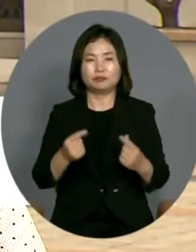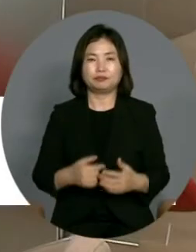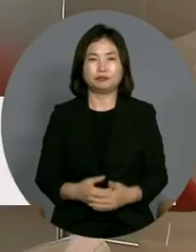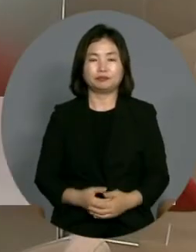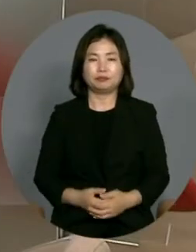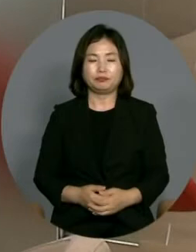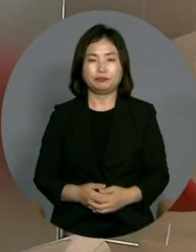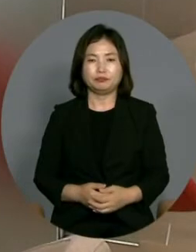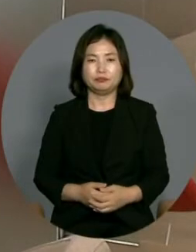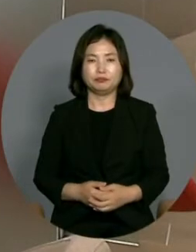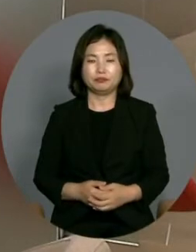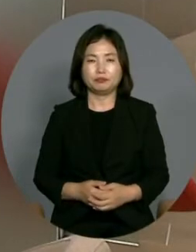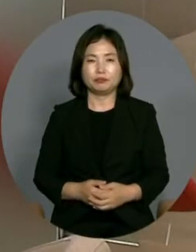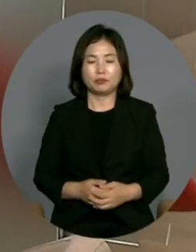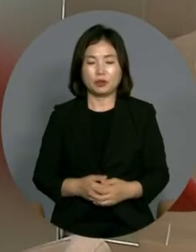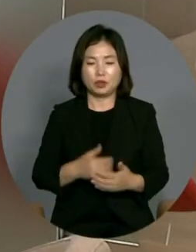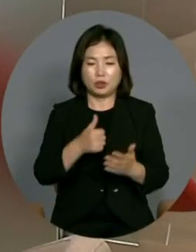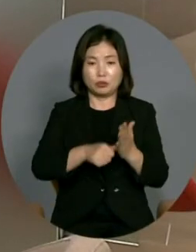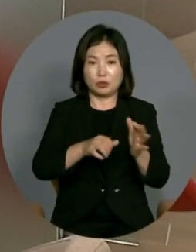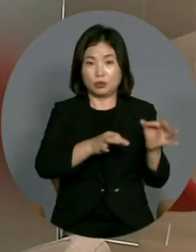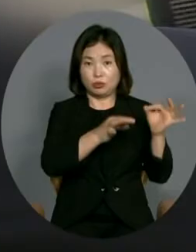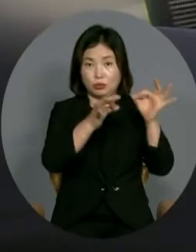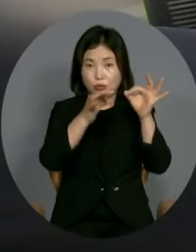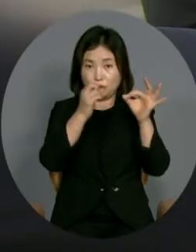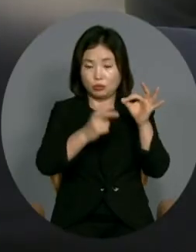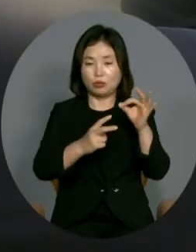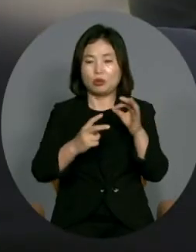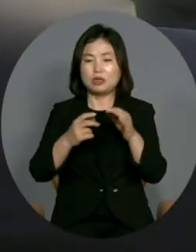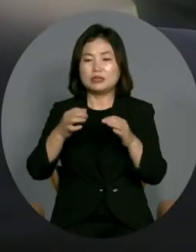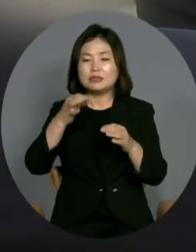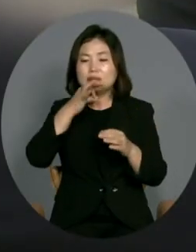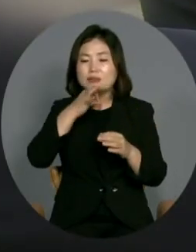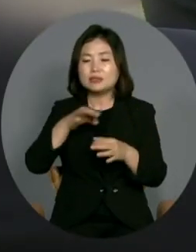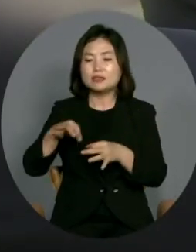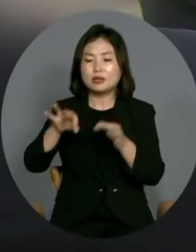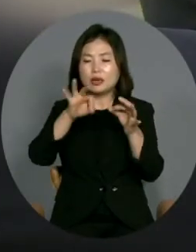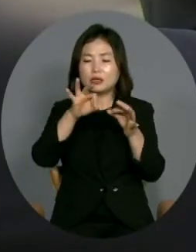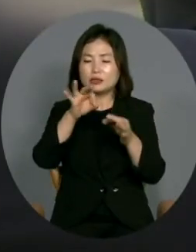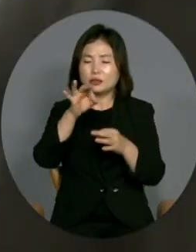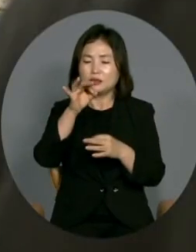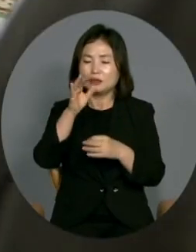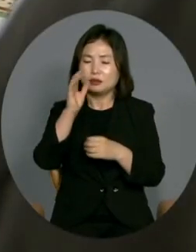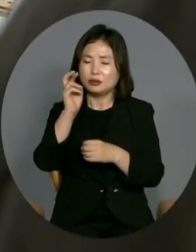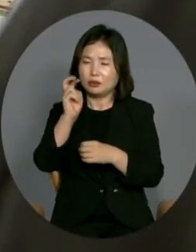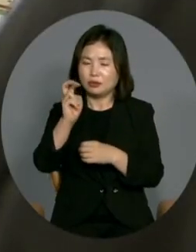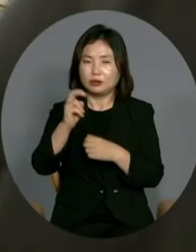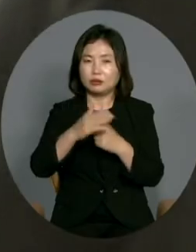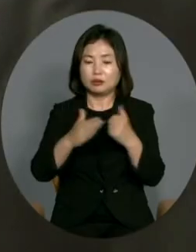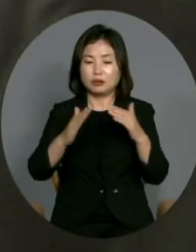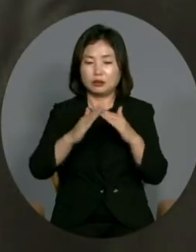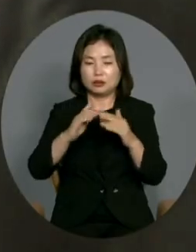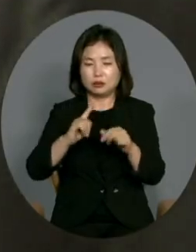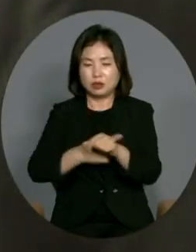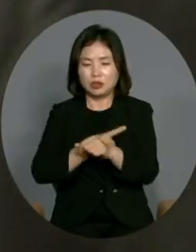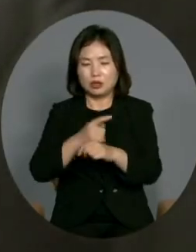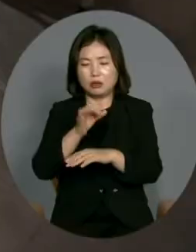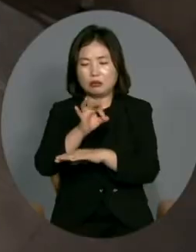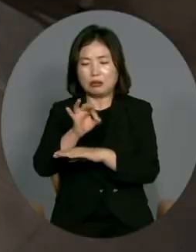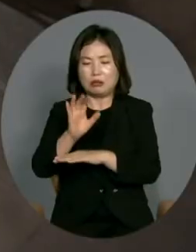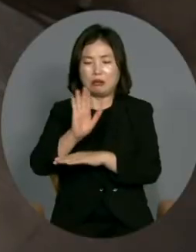있습니다. 당분간 높은 물가 상승세와 금리 인상이 이어질 것으로 예상되고 있어 가계